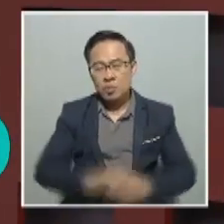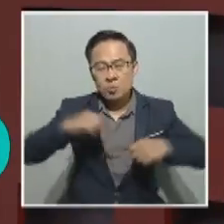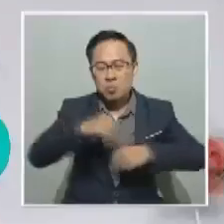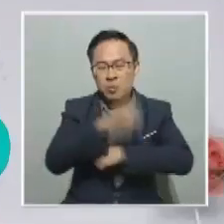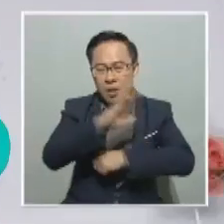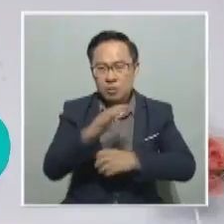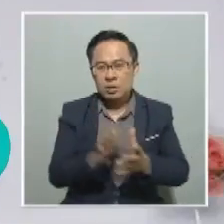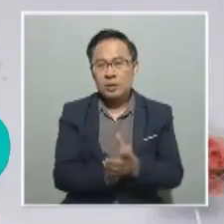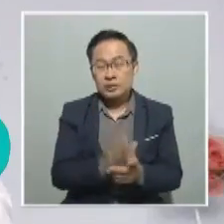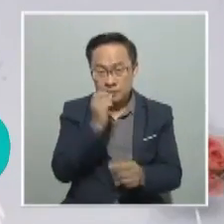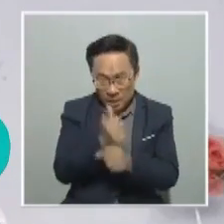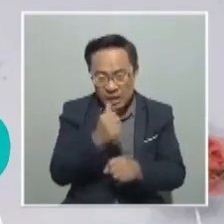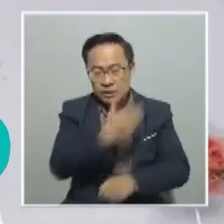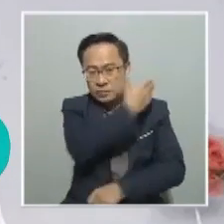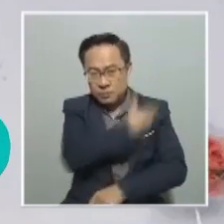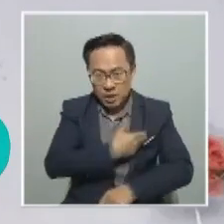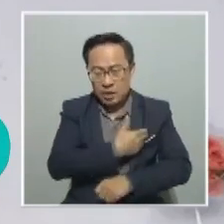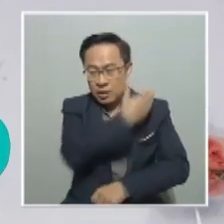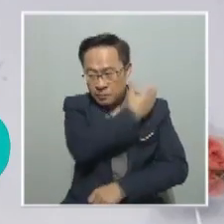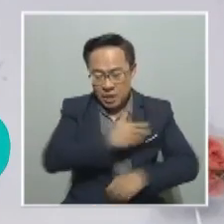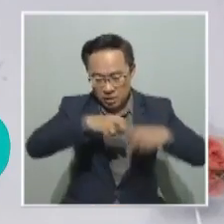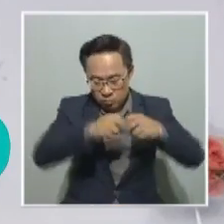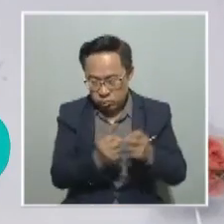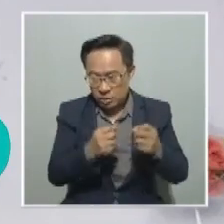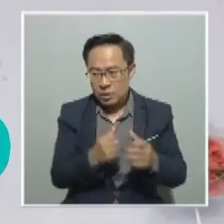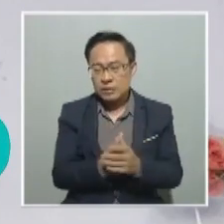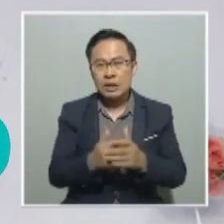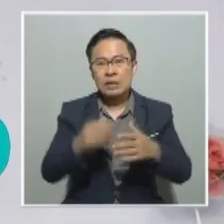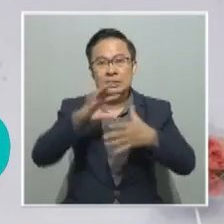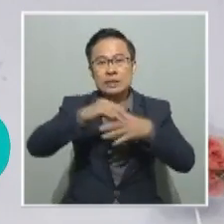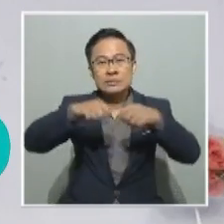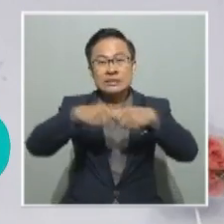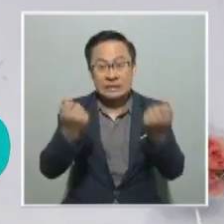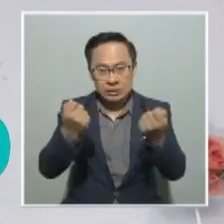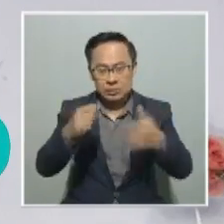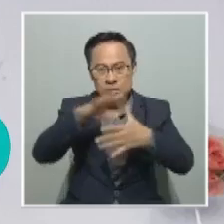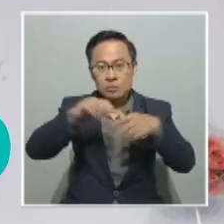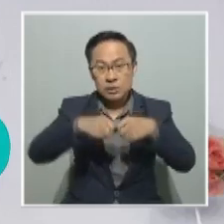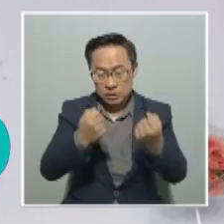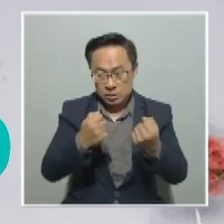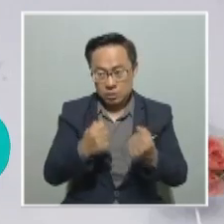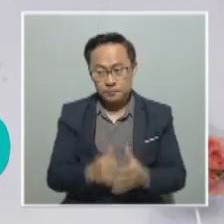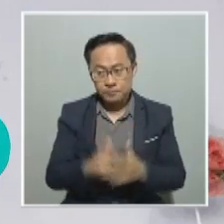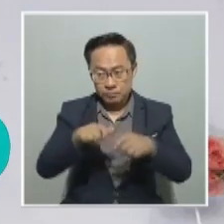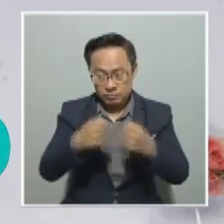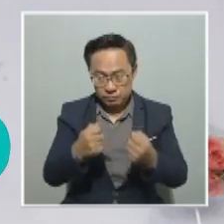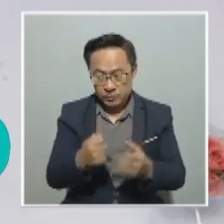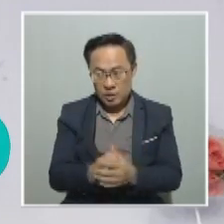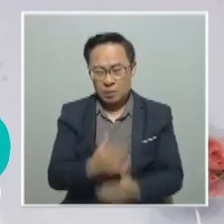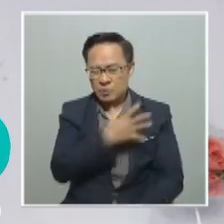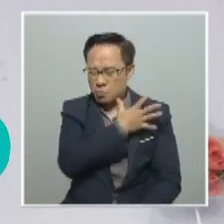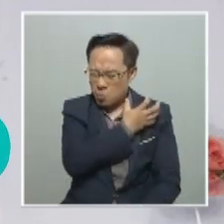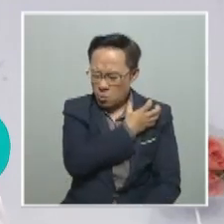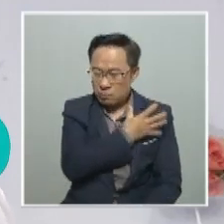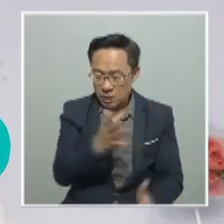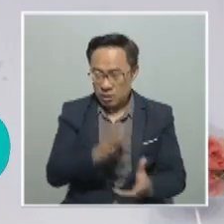ย ซึ่งจริงๆมันได้ฮะ เ ราเข้าไปฉีกน้องผ่าตัดได้แต่มันฉีกไง อ ัน ตราย ต้องนึกดูว่าพอเวลาเราออกมาช่องผ่าตัดนะมันจะปวดขนาด